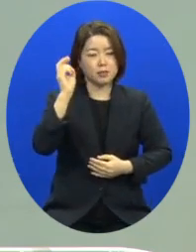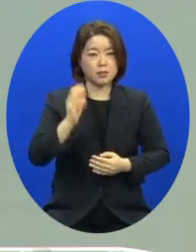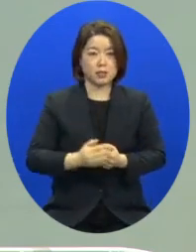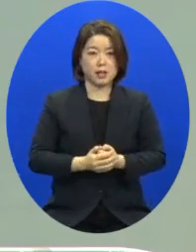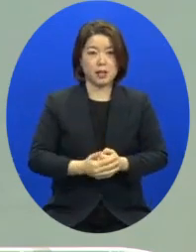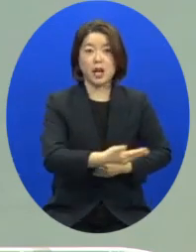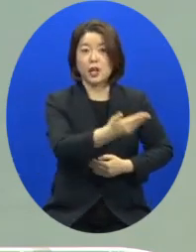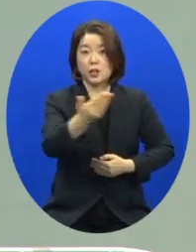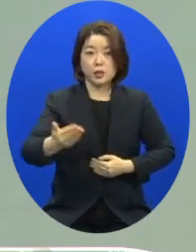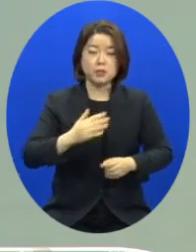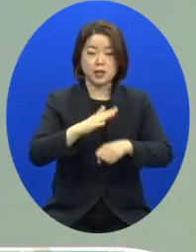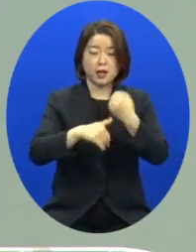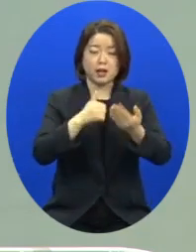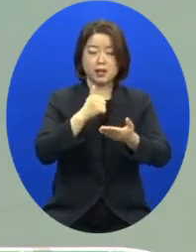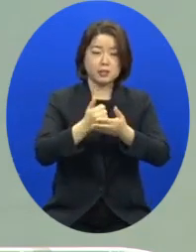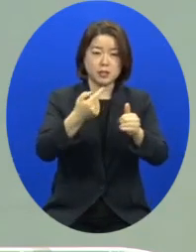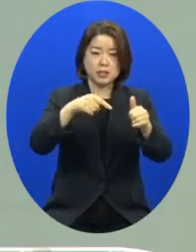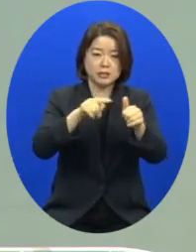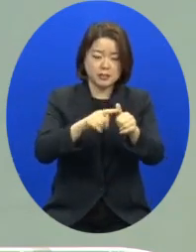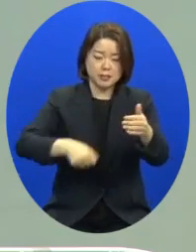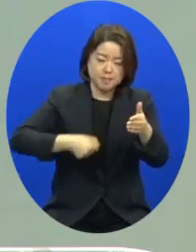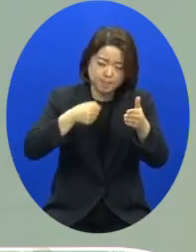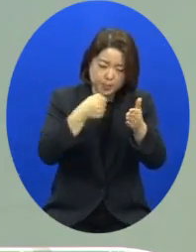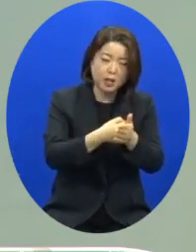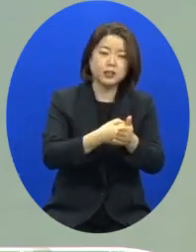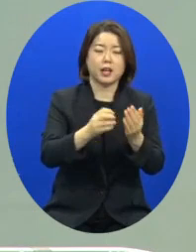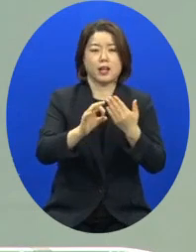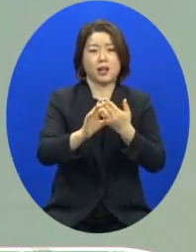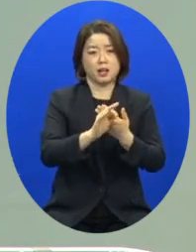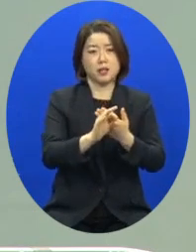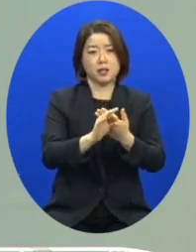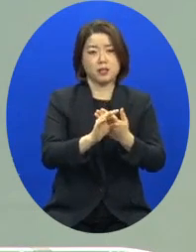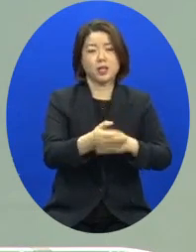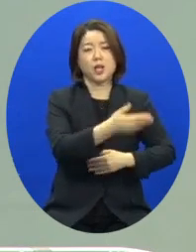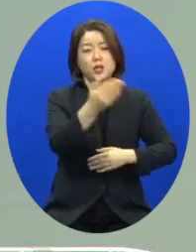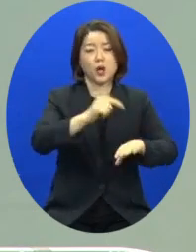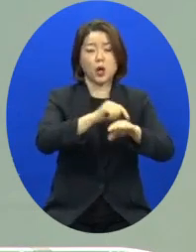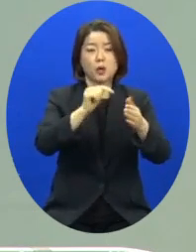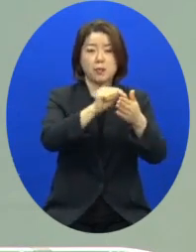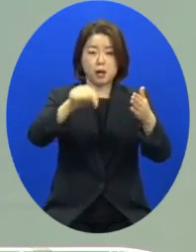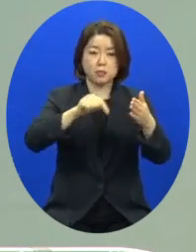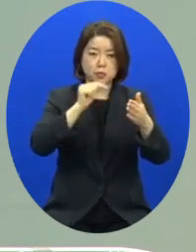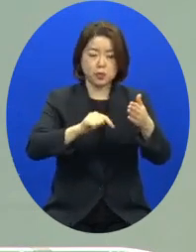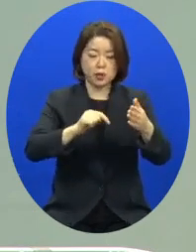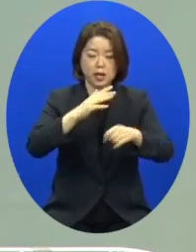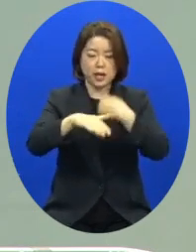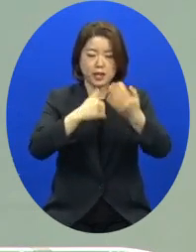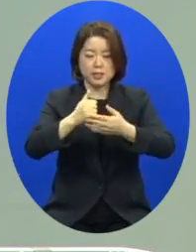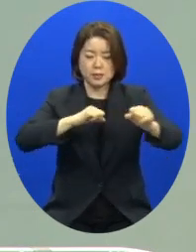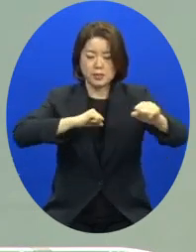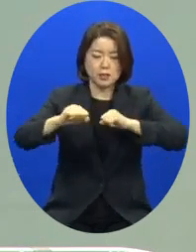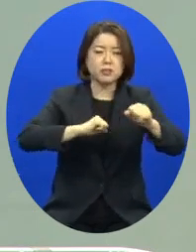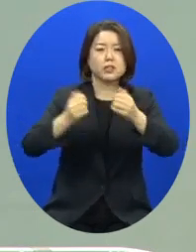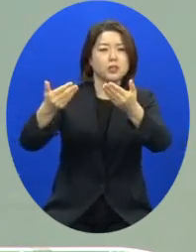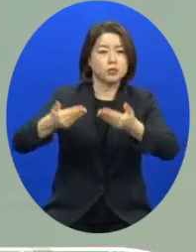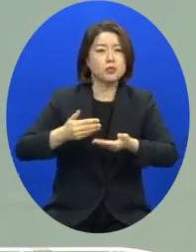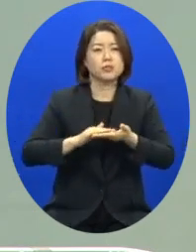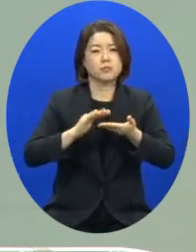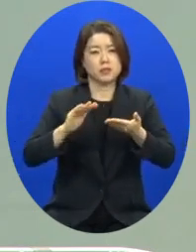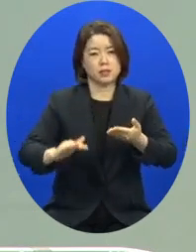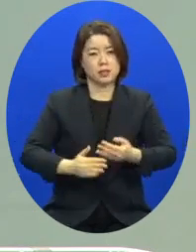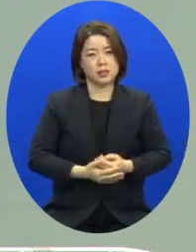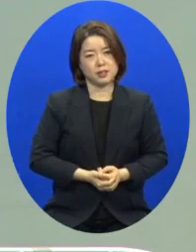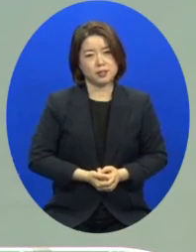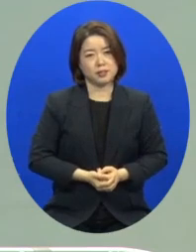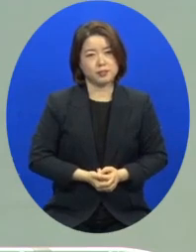여러분이 하나님을 의지하겠다고 하는 결단만 하기만 해도 여러분의 마음속에 하나님이 역사하기 시작합니다.